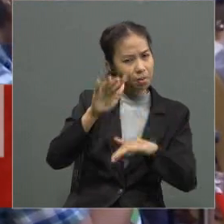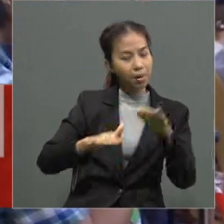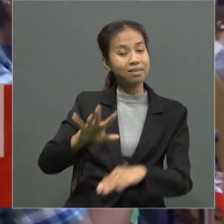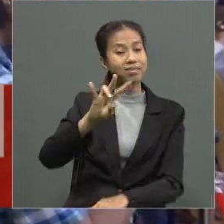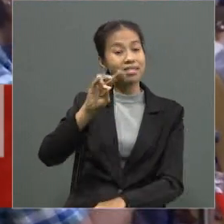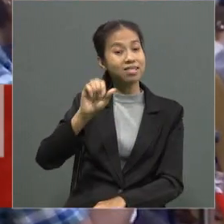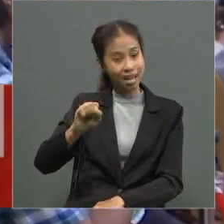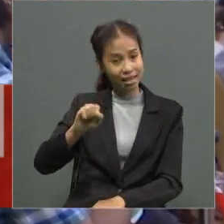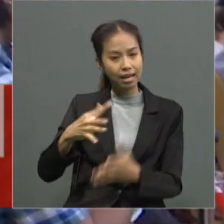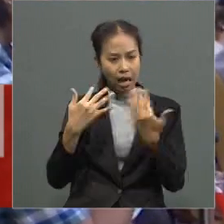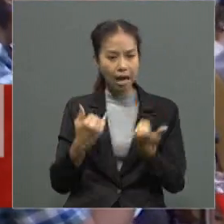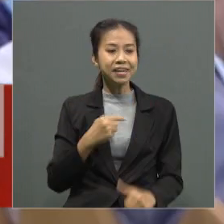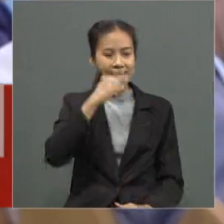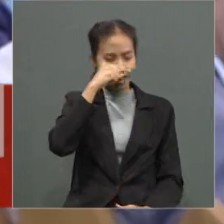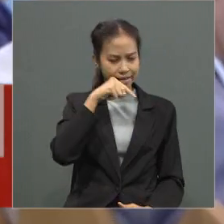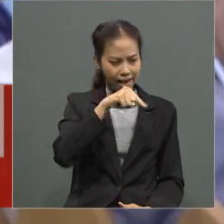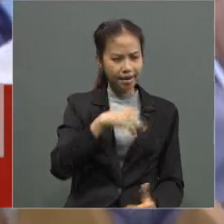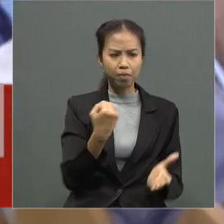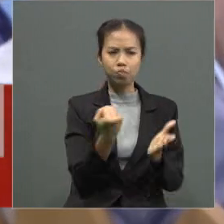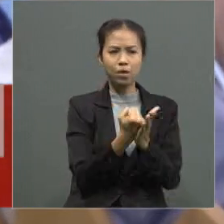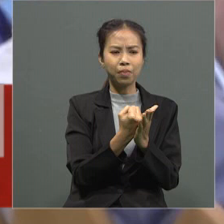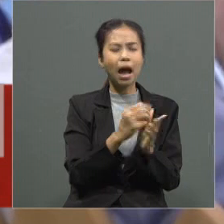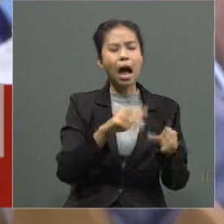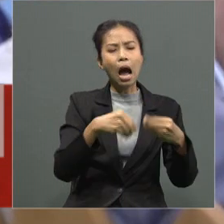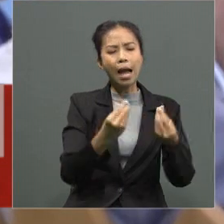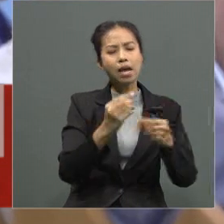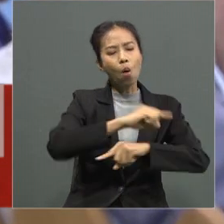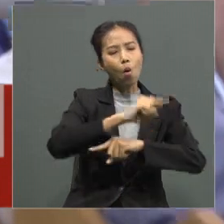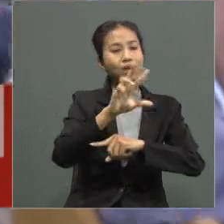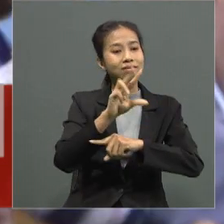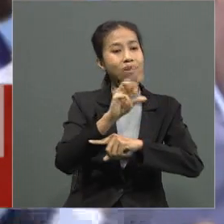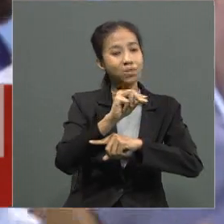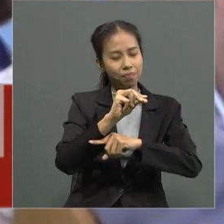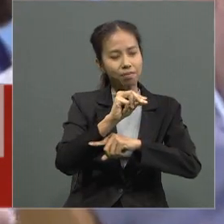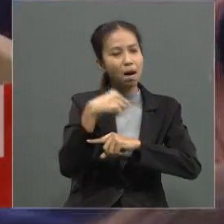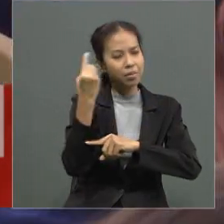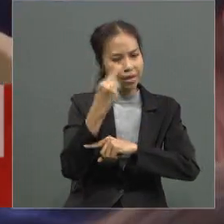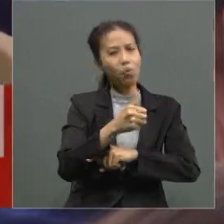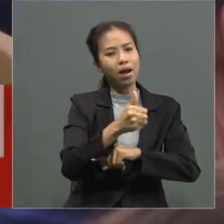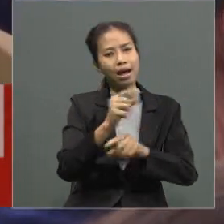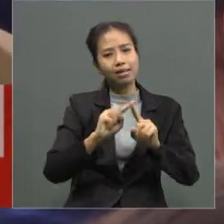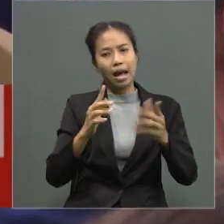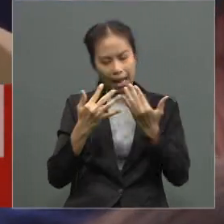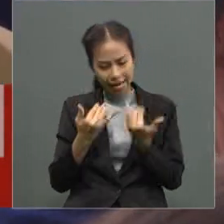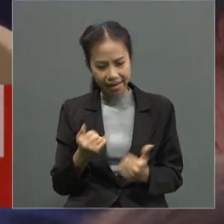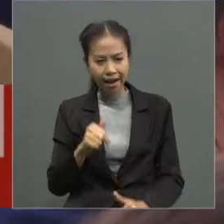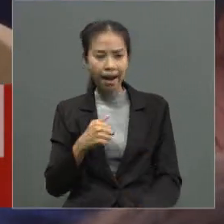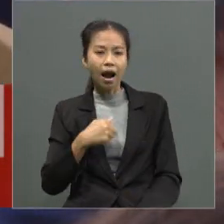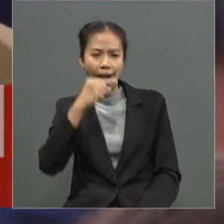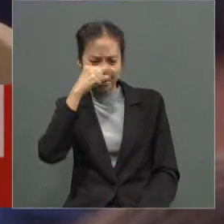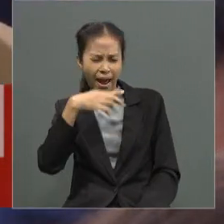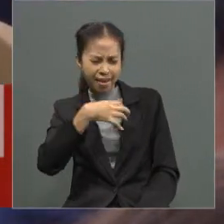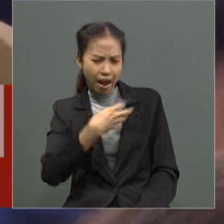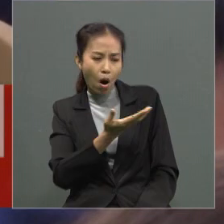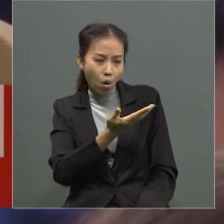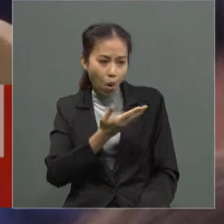ลงตา 30วันอยู่แล้วนะคะจึงขอให้ฝ่ายเยอรมันนีสนับสนุนทไทยให้สามารถบรรลุการเจรจากับสหภาพยุโรปเพื่อขอ